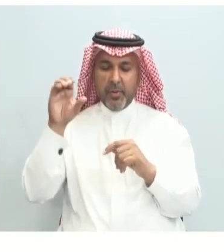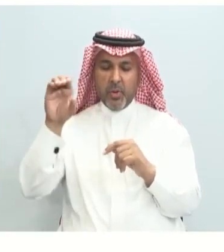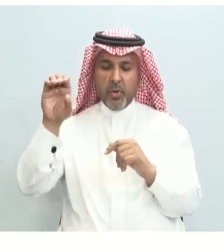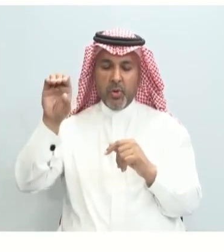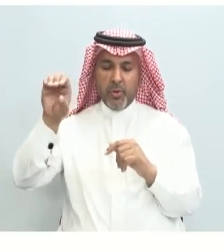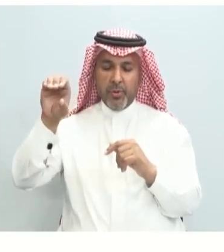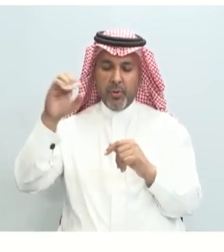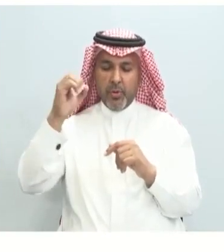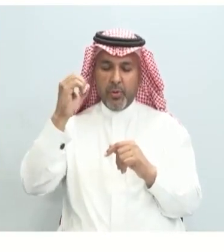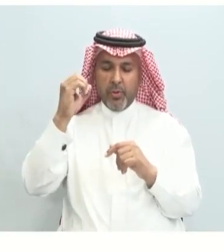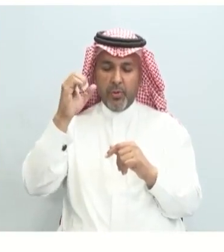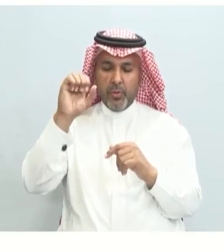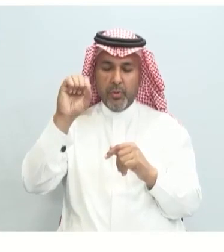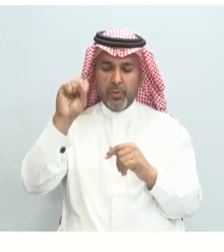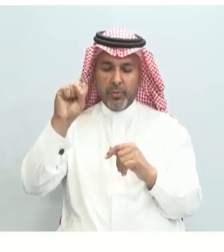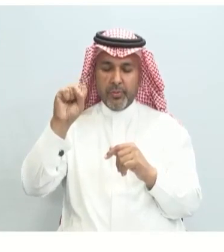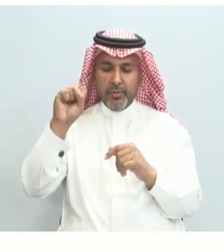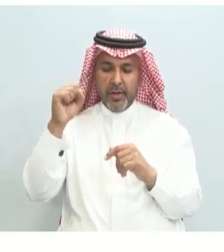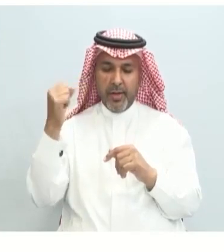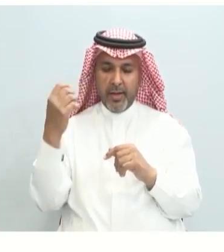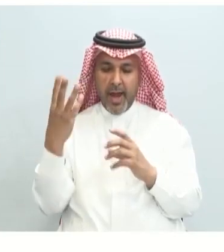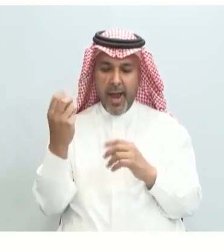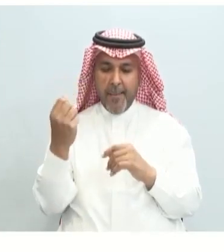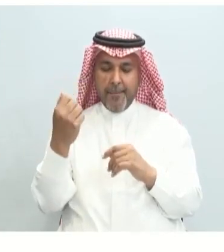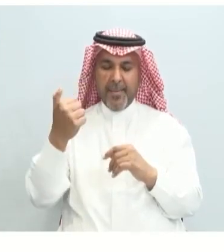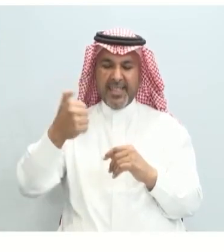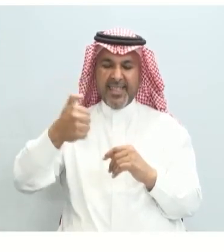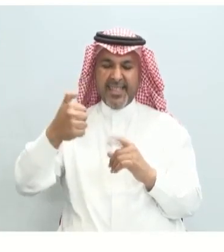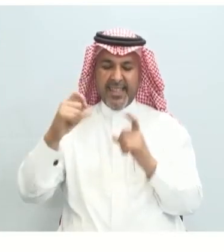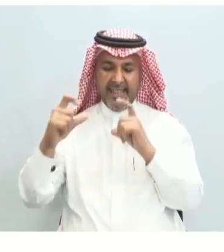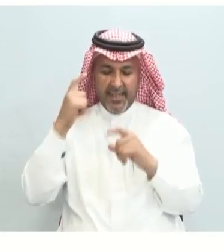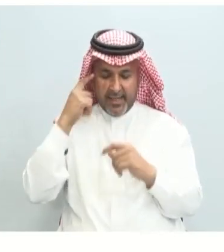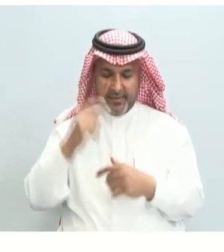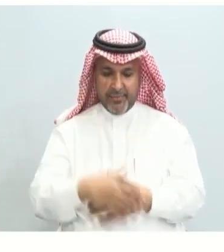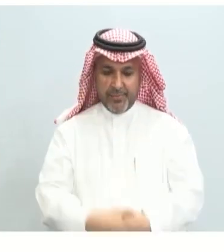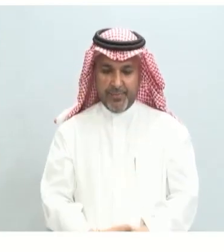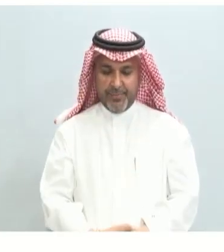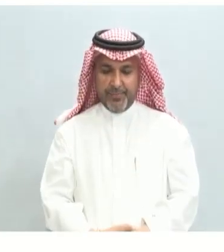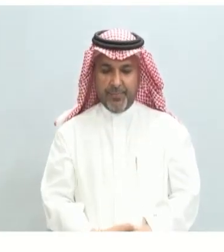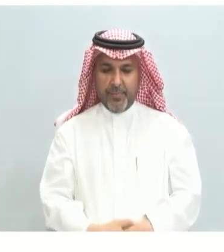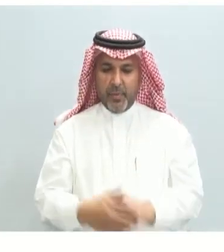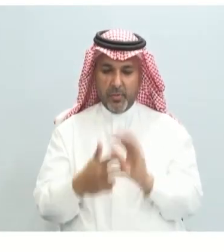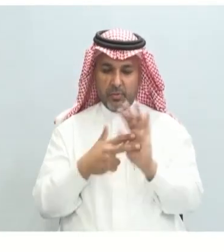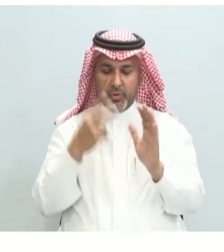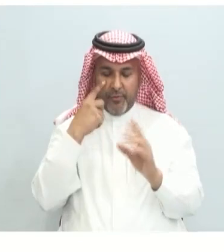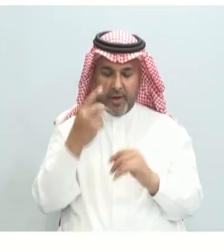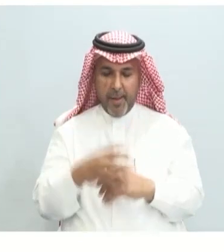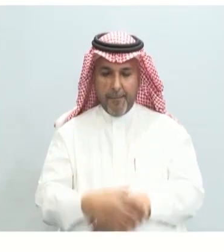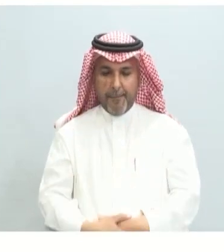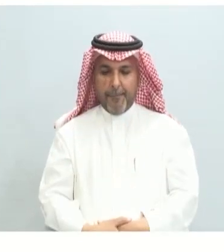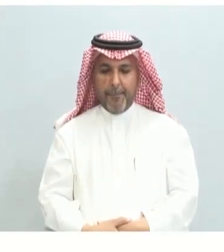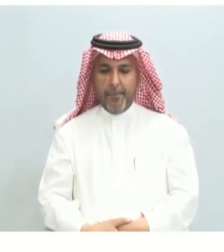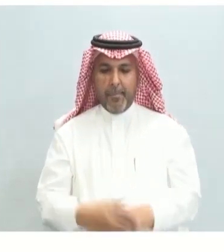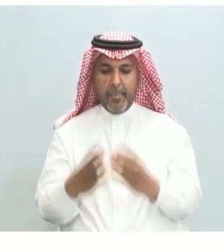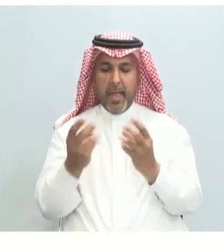60 درجه بهذا الشكل طبعا هذه هي الاي تربيع الان لو جينا حسبناها يعني ممكن تحسبها هذه بشكل